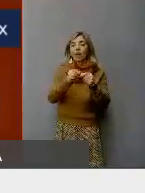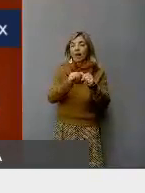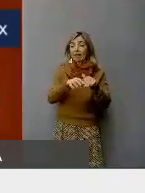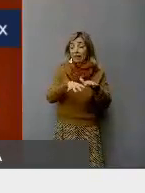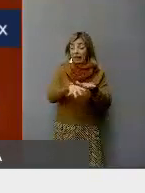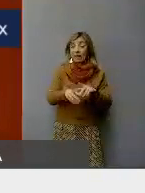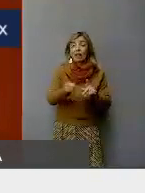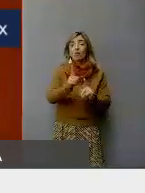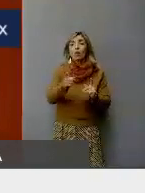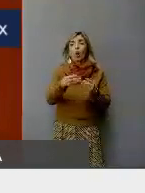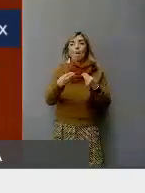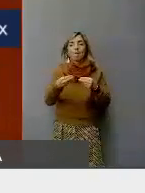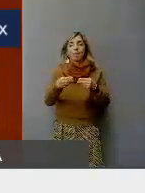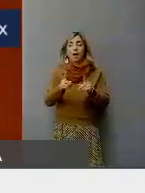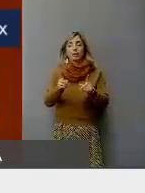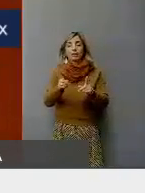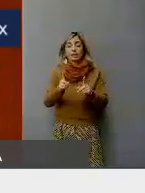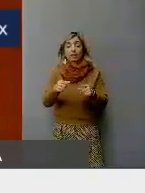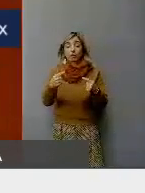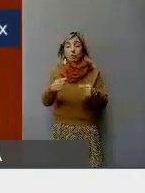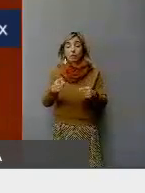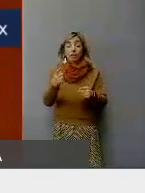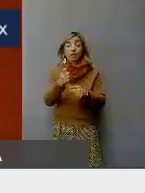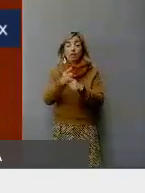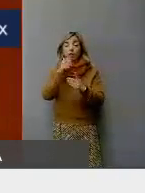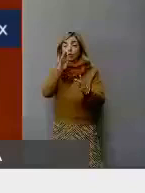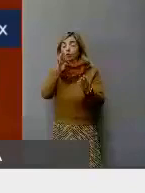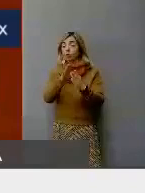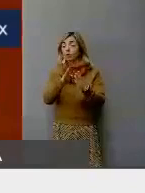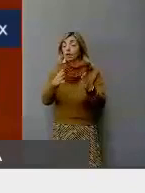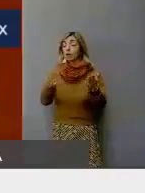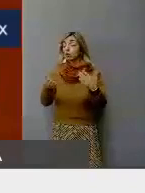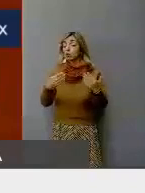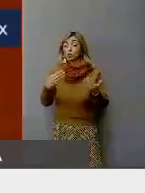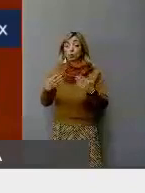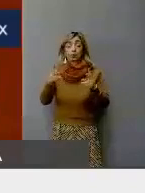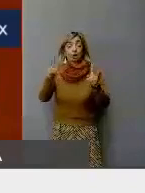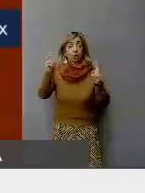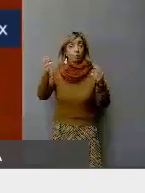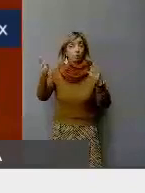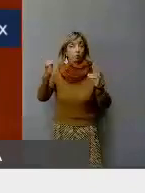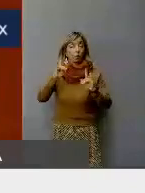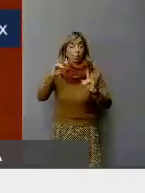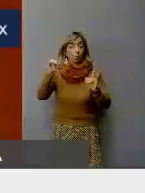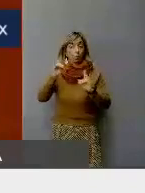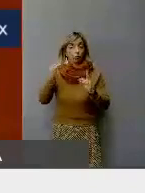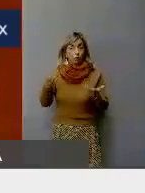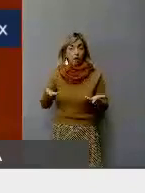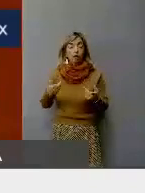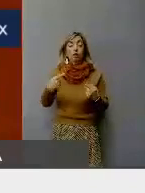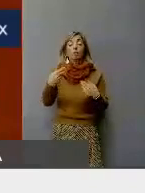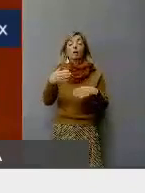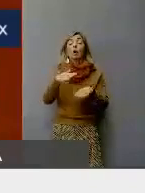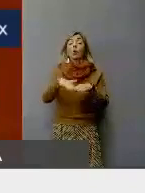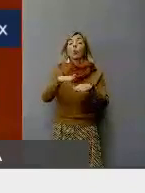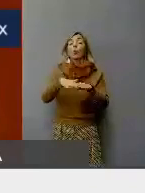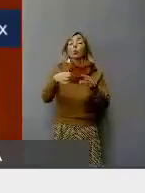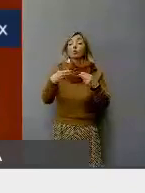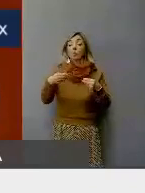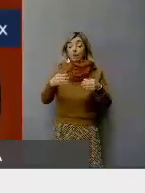affrontare in modo ampio il tema urgente della dismissione dell'uso della plastica entro quest'anno e